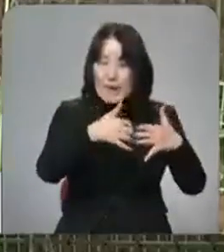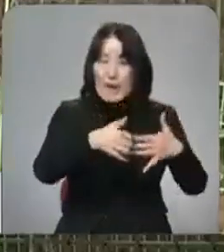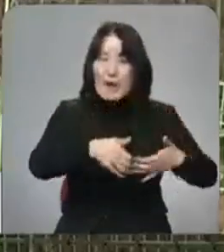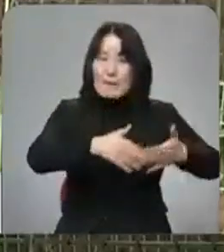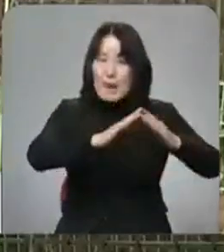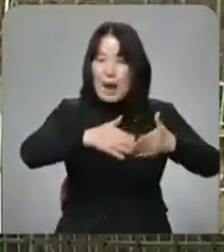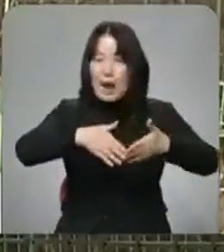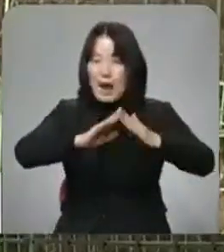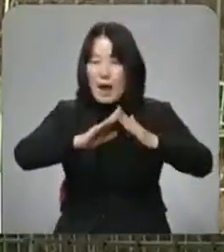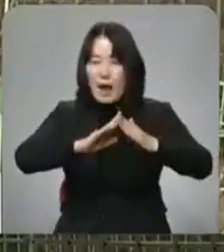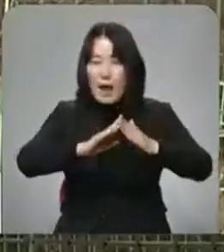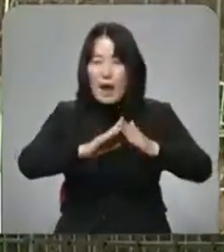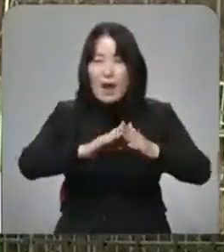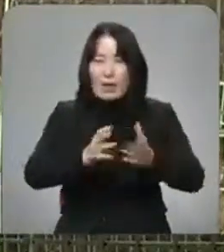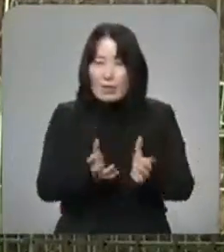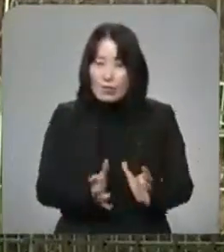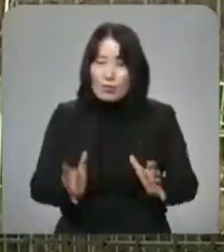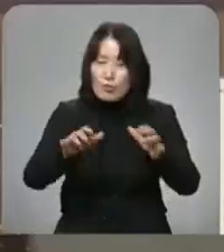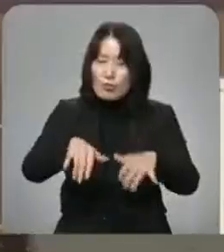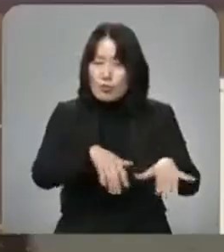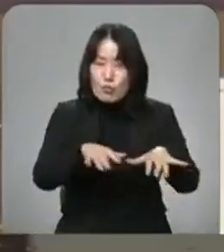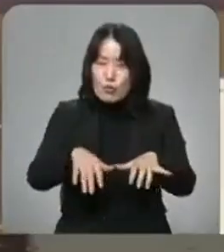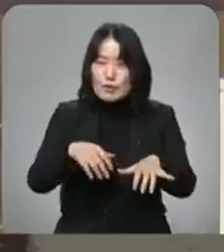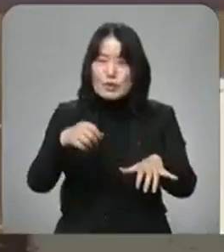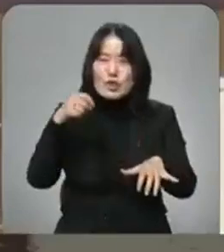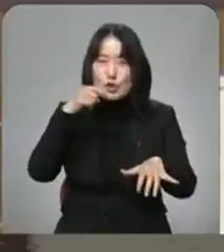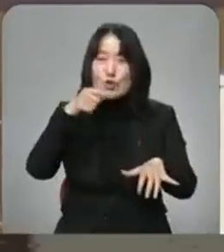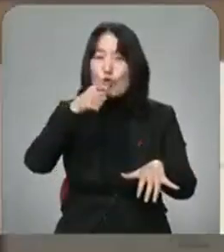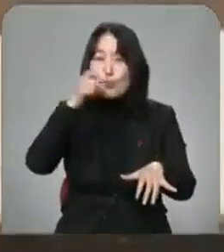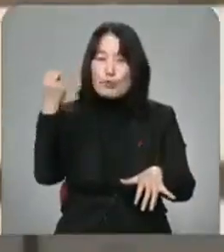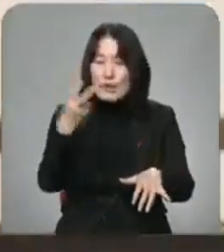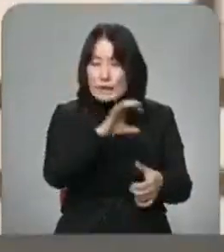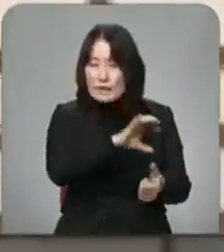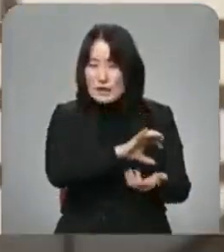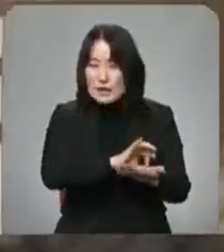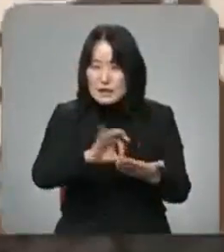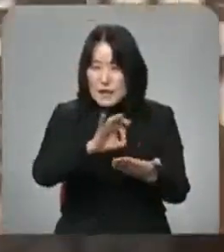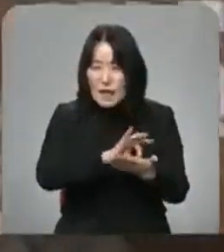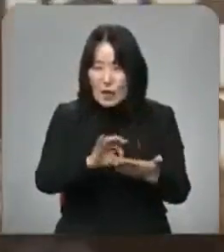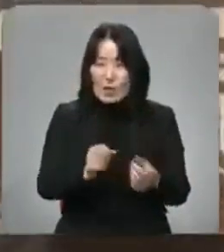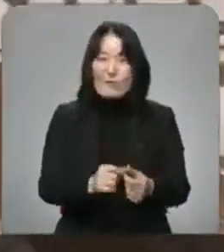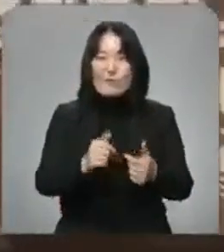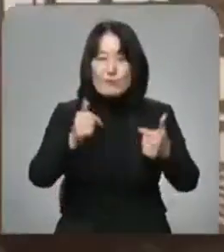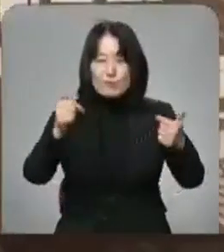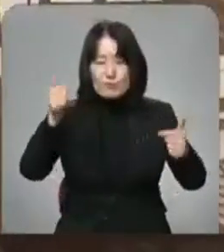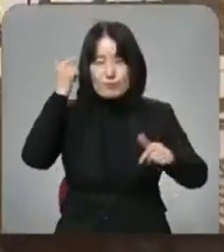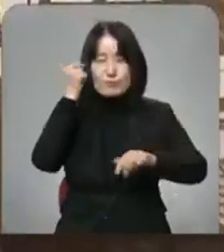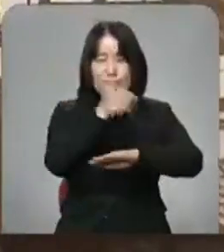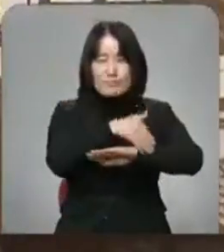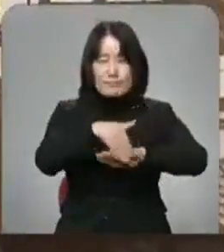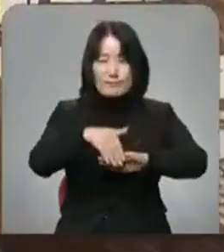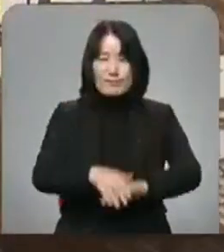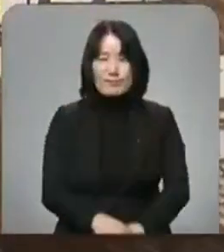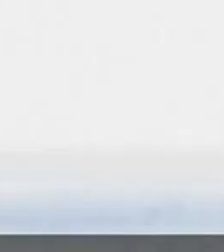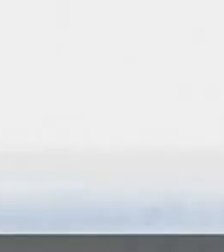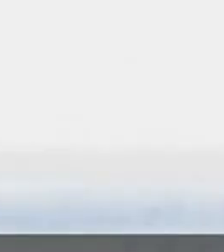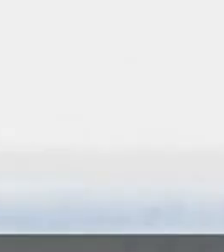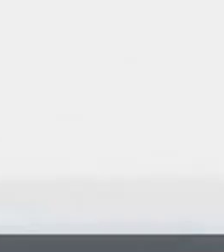절임 배추 생산과 함께 늘어나는 소금물의 재활용 사업을 확대할 계획입니다. KBS 뉴스 이현기입니다.